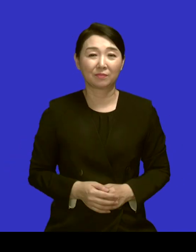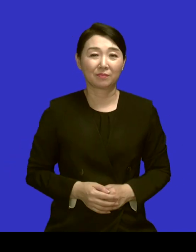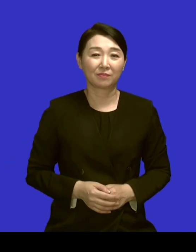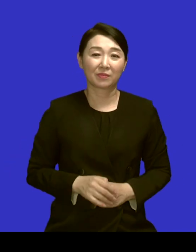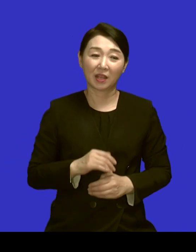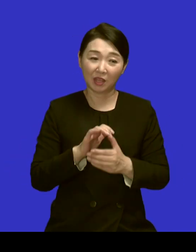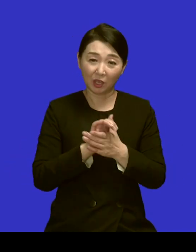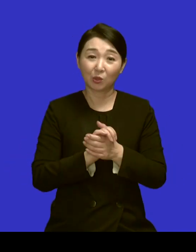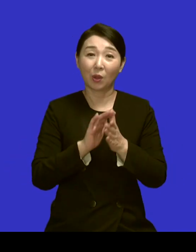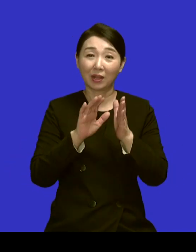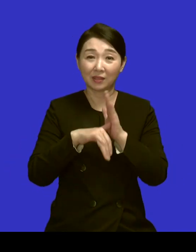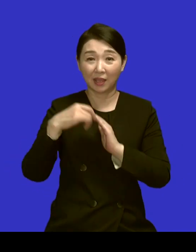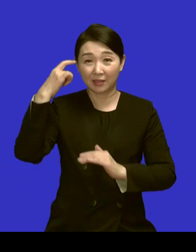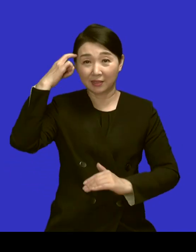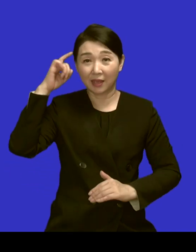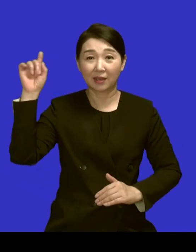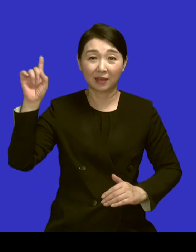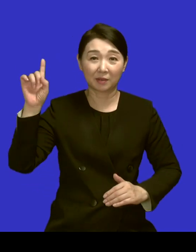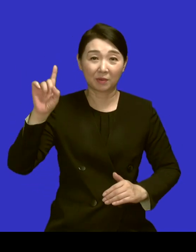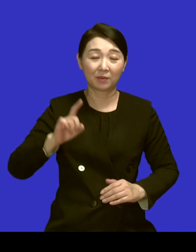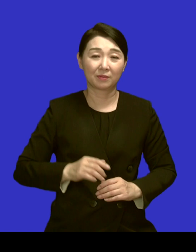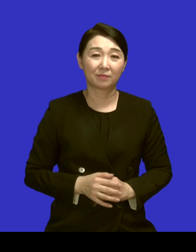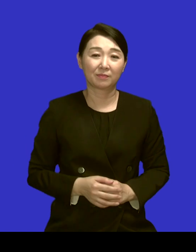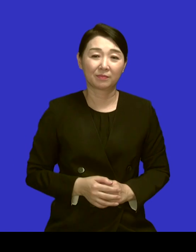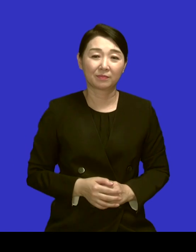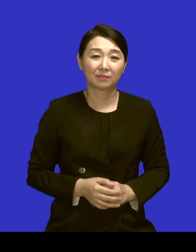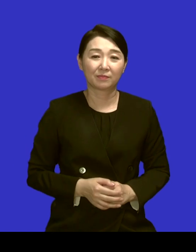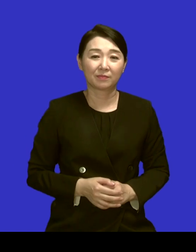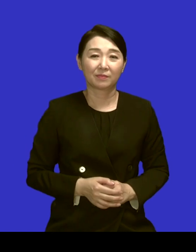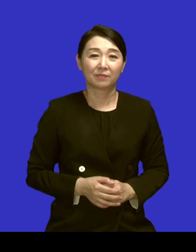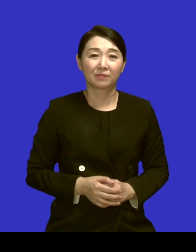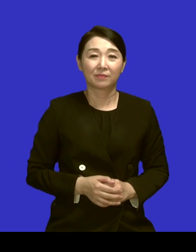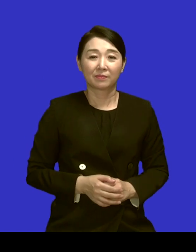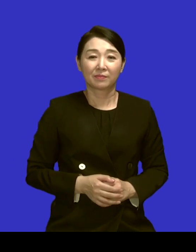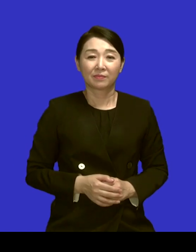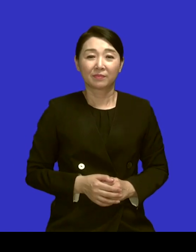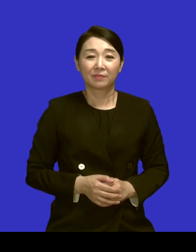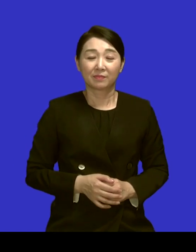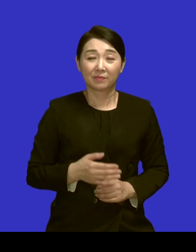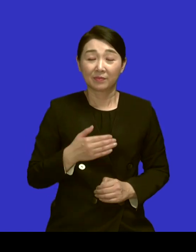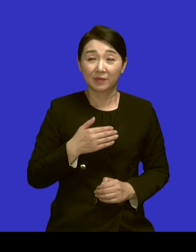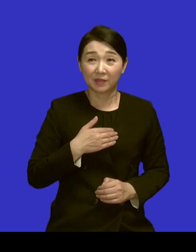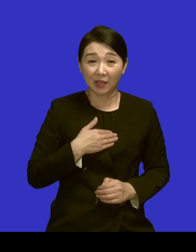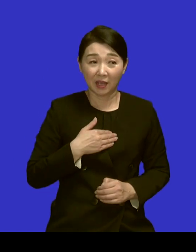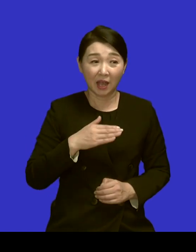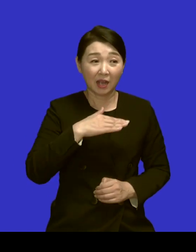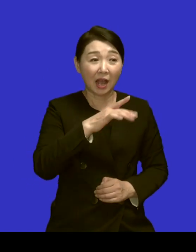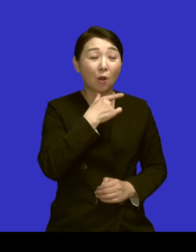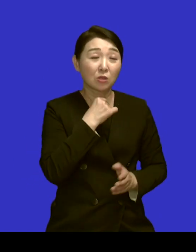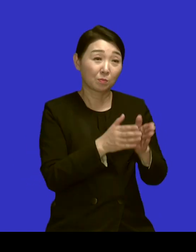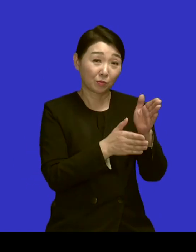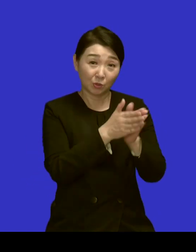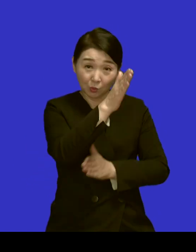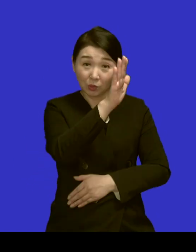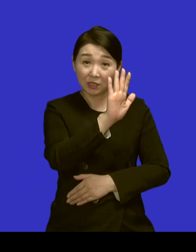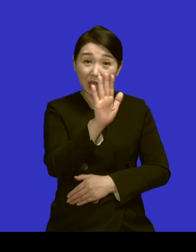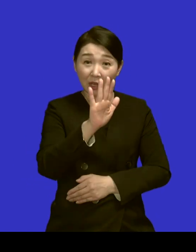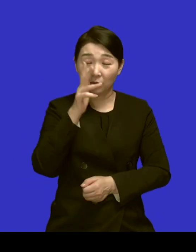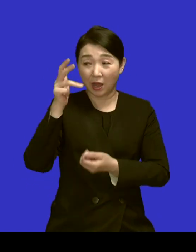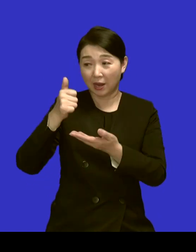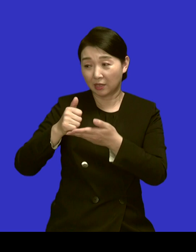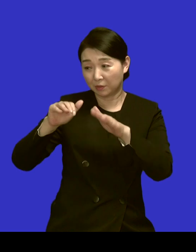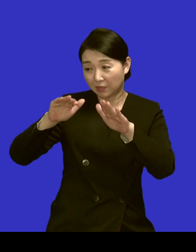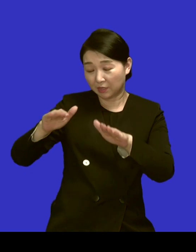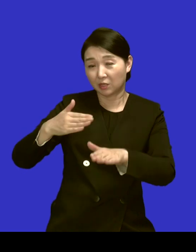그때 기도하면서 생각했던 건 내가 가고 싶은 도시가 아니라 하나님이